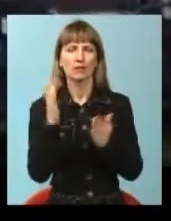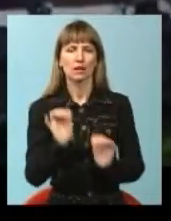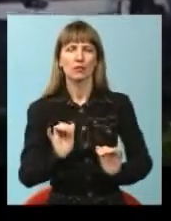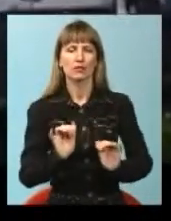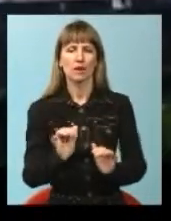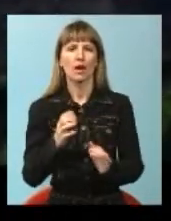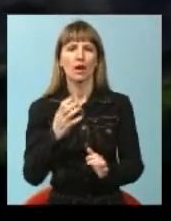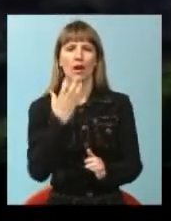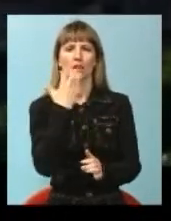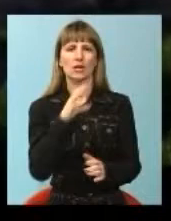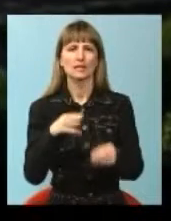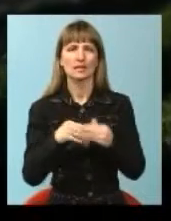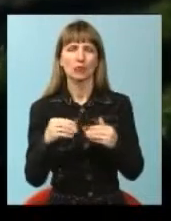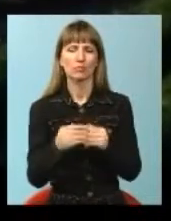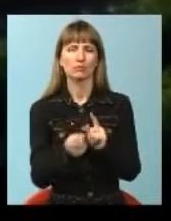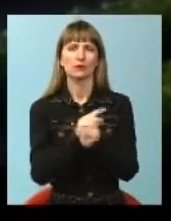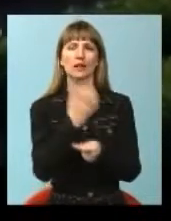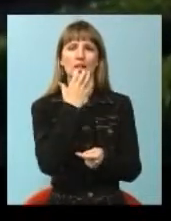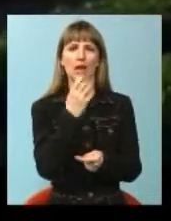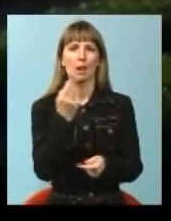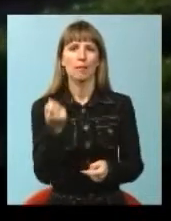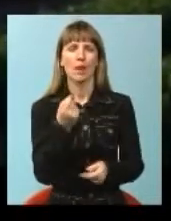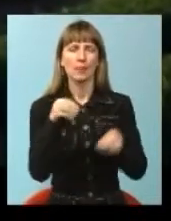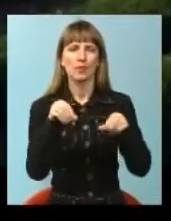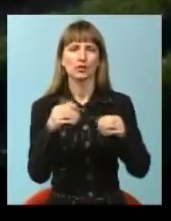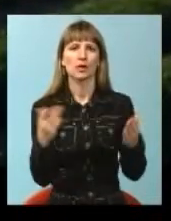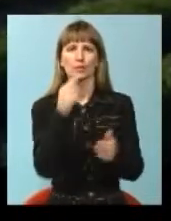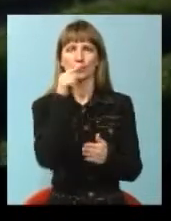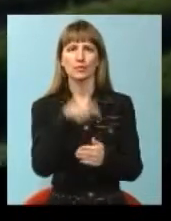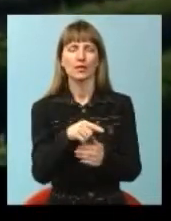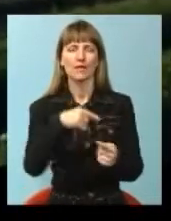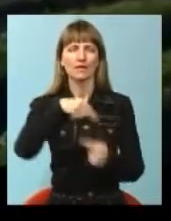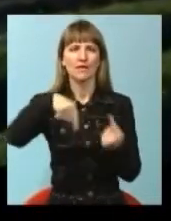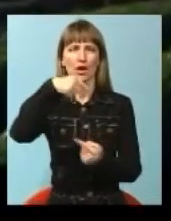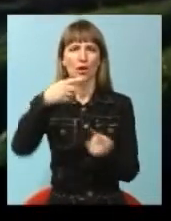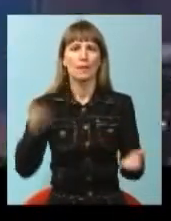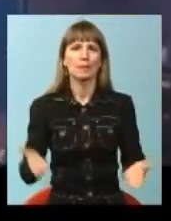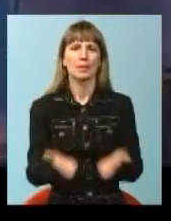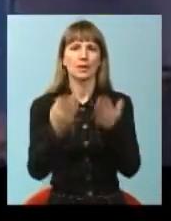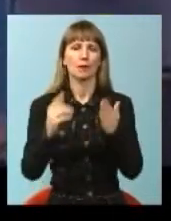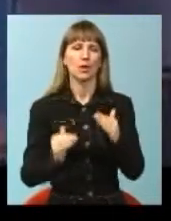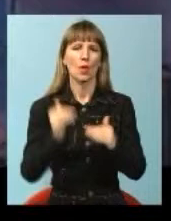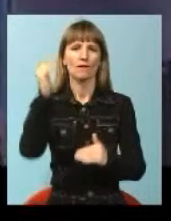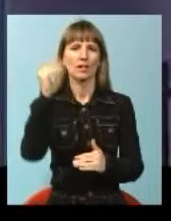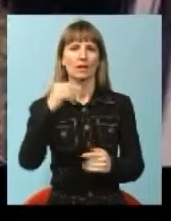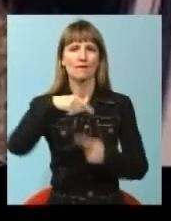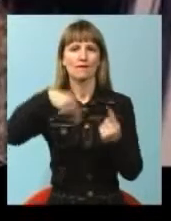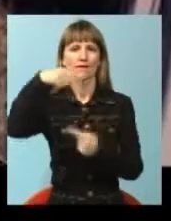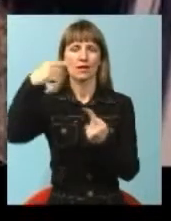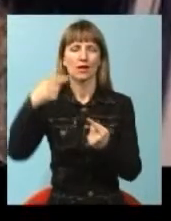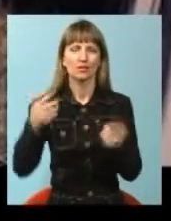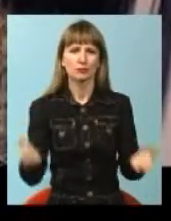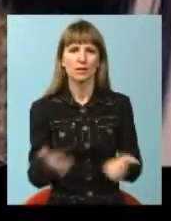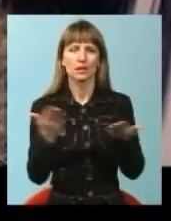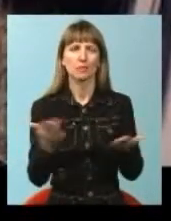торкаючись розжареної землі, стає теплим, а маленькі піщинки, які потрапляють у вихор, підіймаються доверху. Вихор підіймає з